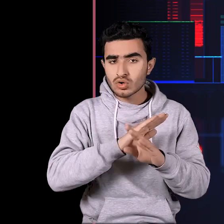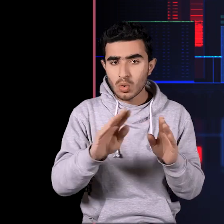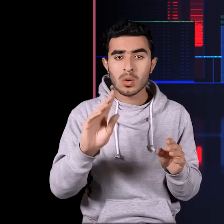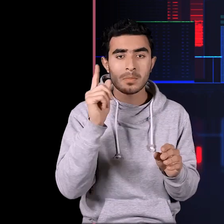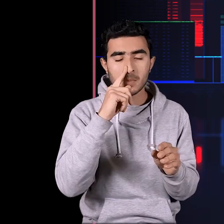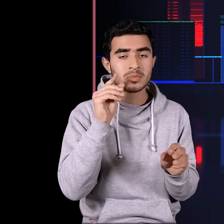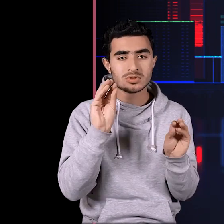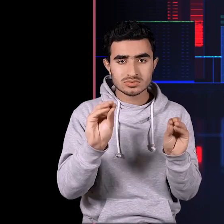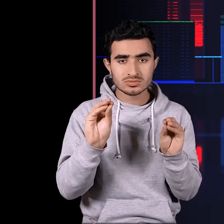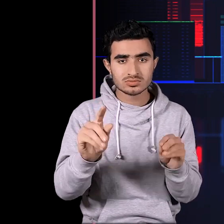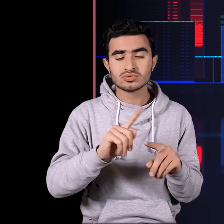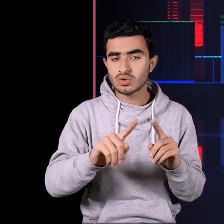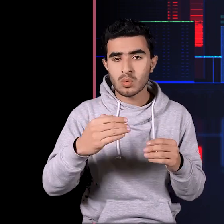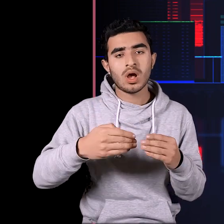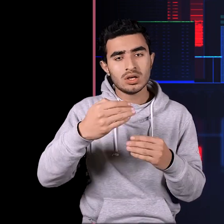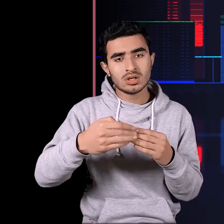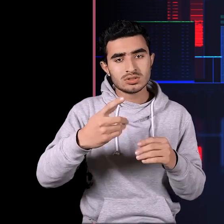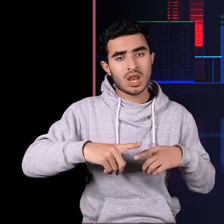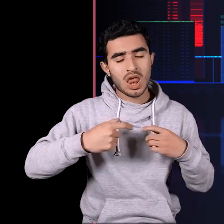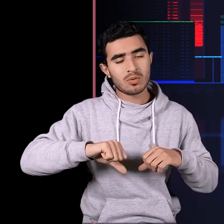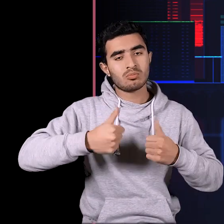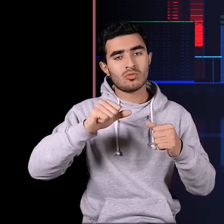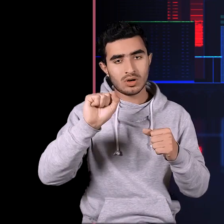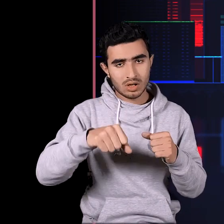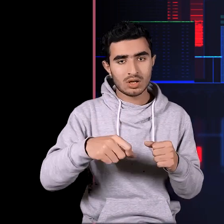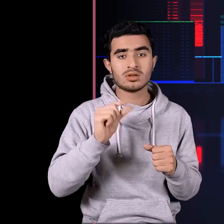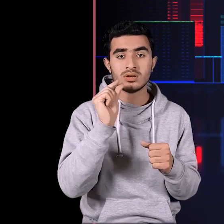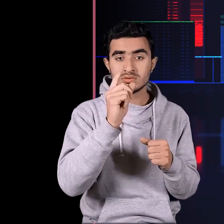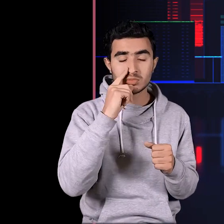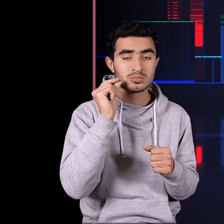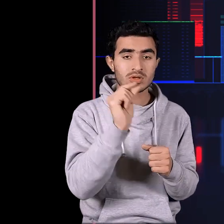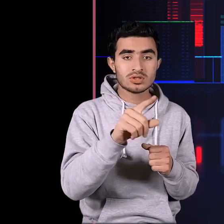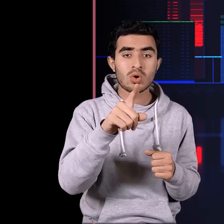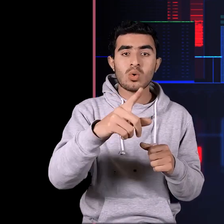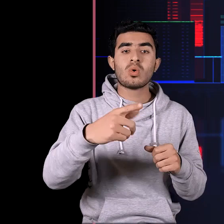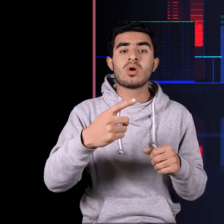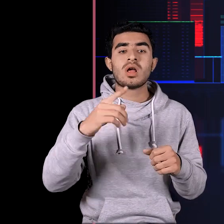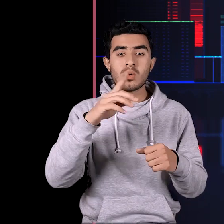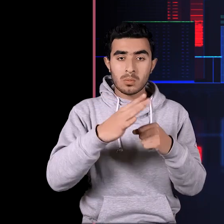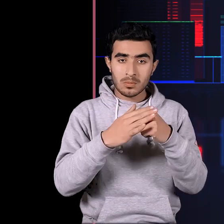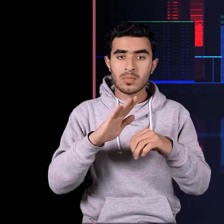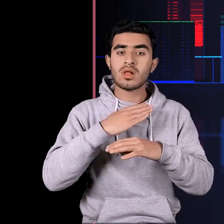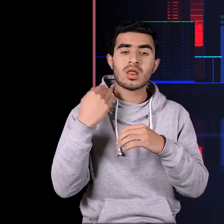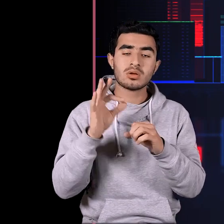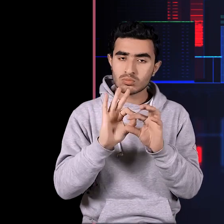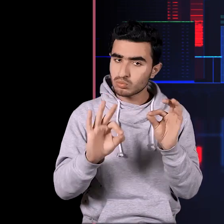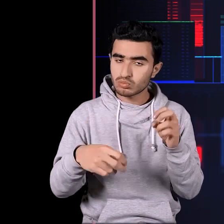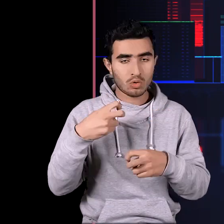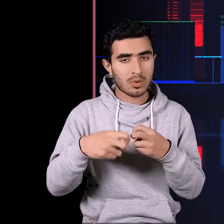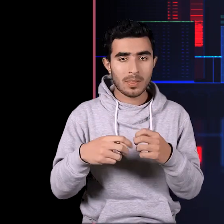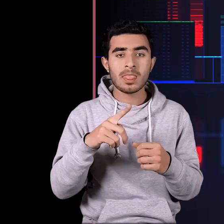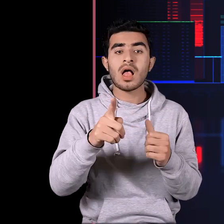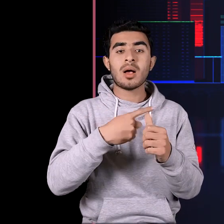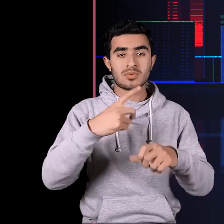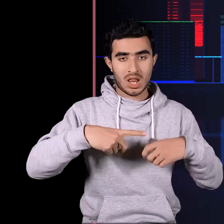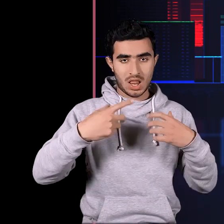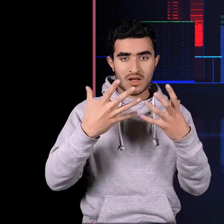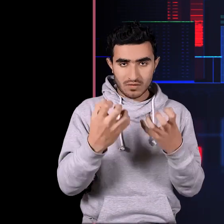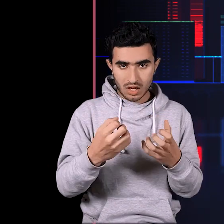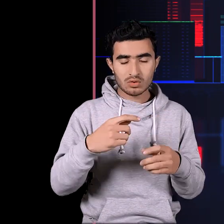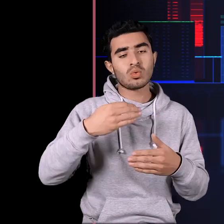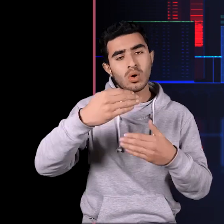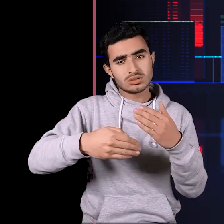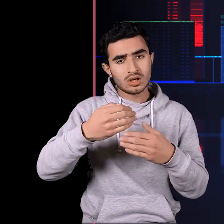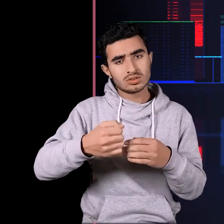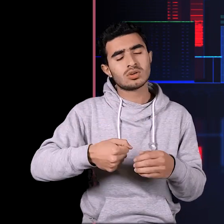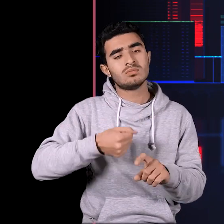वर्ल्ड. तुम्हें अल्लाह ताला ने ज़िंदगी दी है, उसकी ख़त्म कर दी, मगर तुम्हारी है, तुम्हारे आगे बच्चों की है. तो बहुत हिम्मत से और हौसले से वो अपनी ज़िंदगी आगे